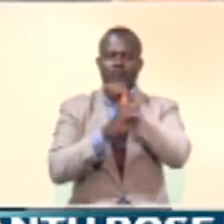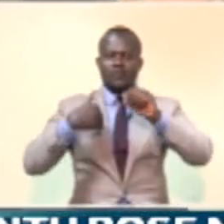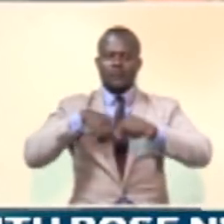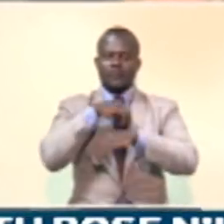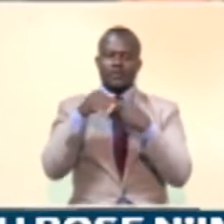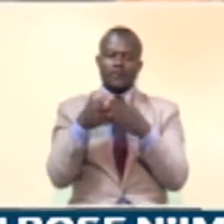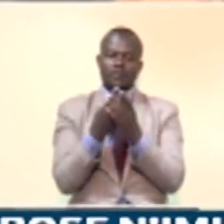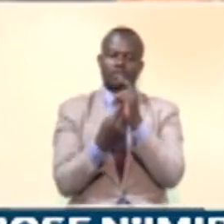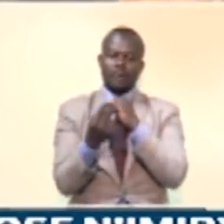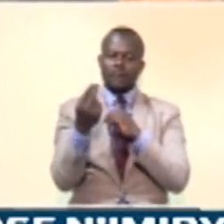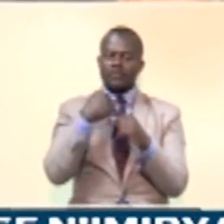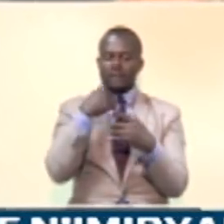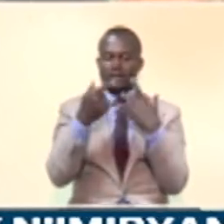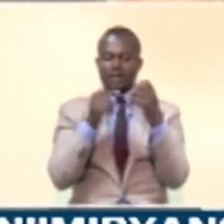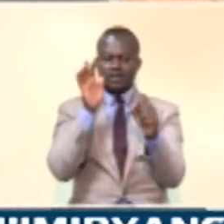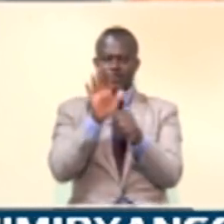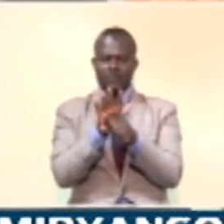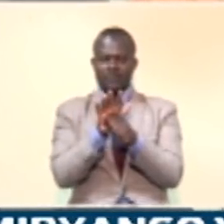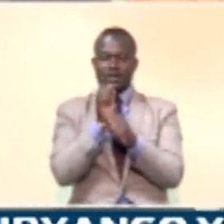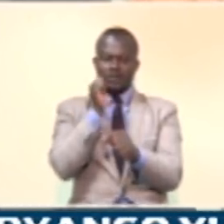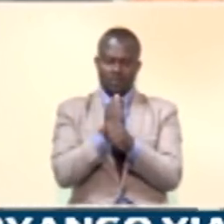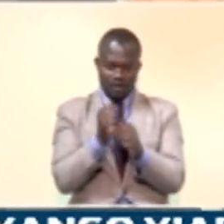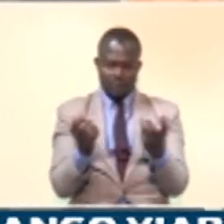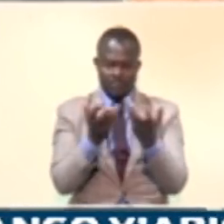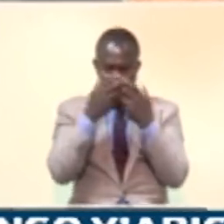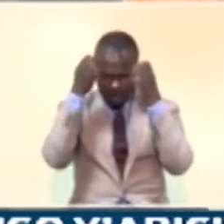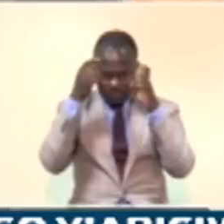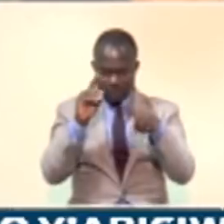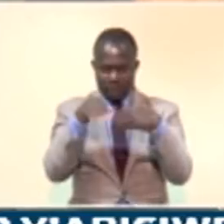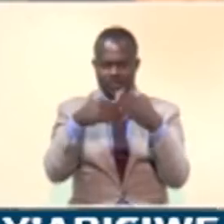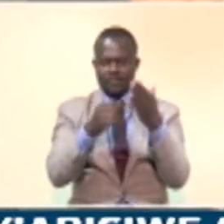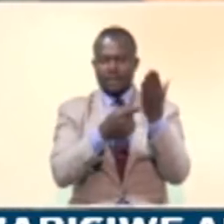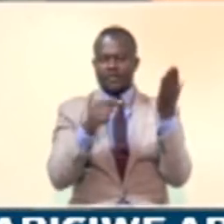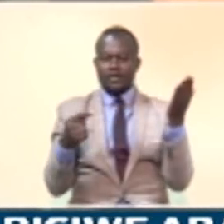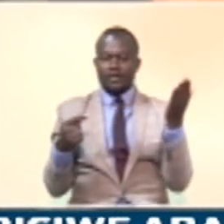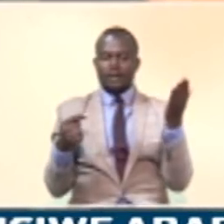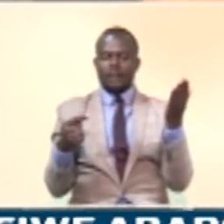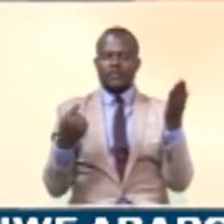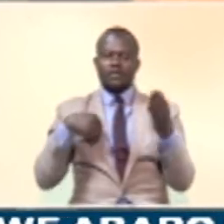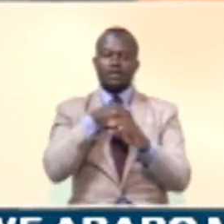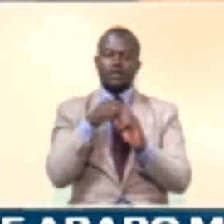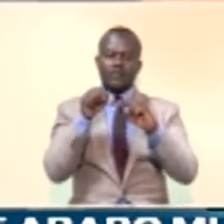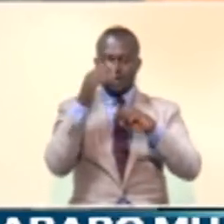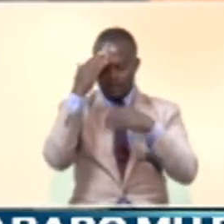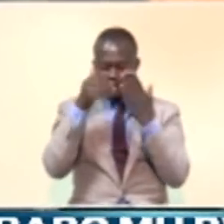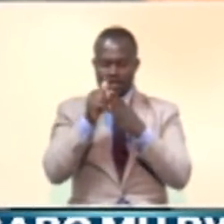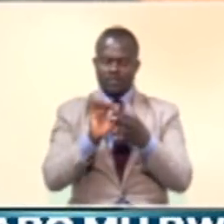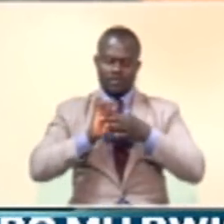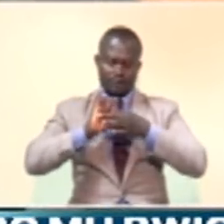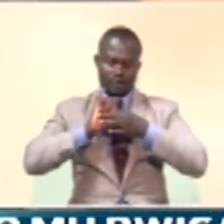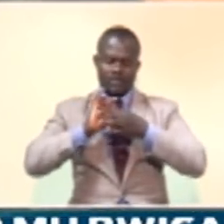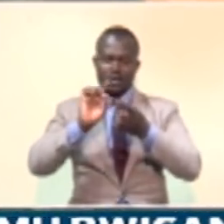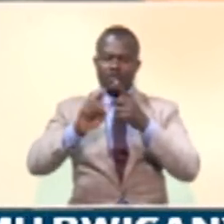byombi kuko dufite ibintu byinshi byo gukora bijyanye n'uburezi n'ikoranabuhanga. Twaje ubu ngo duture umubano